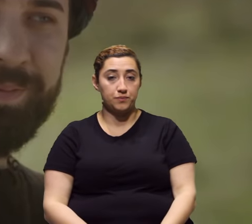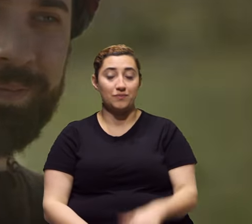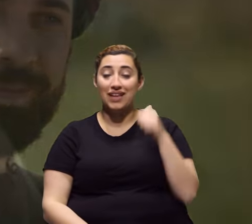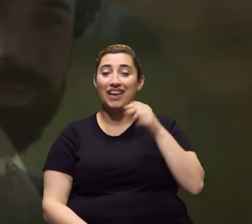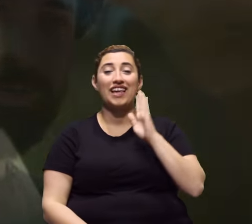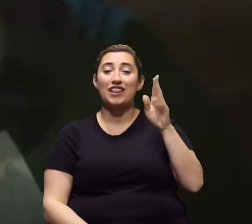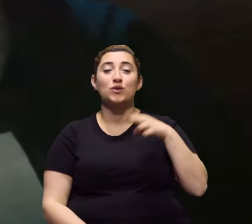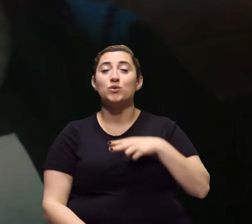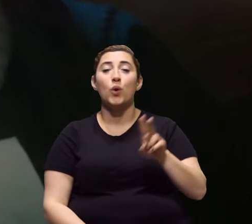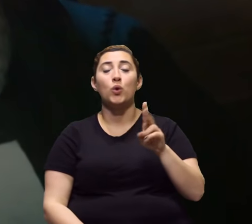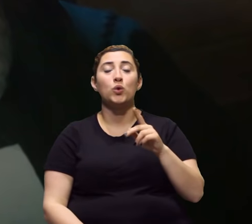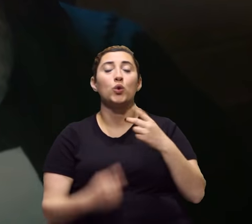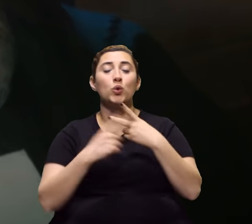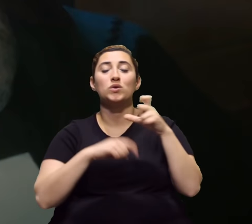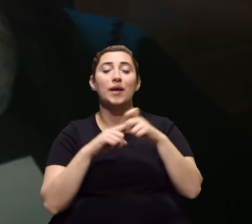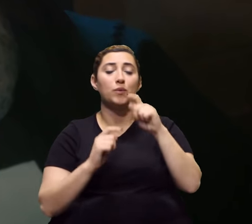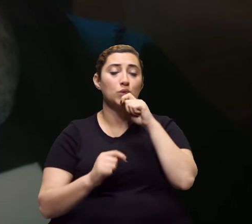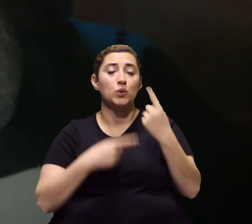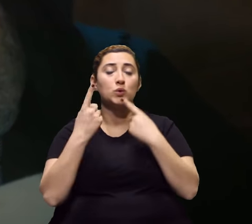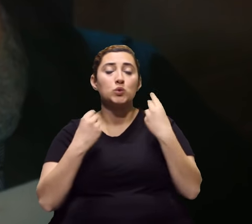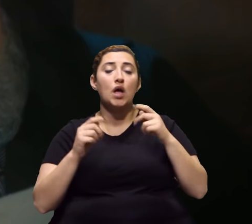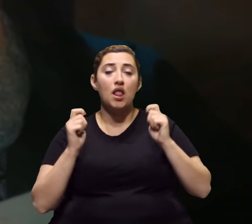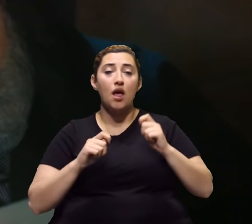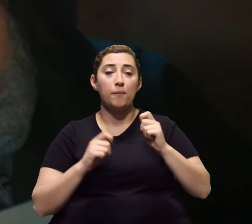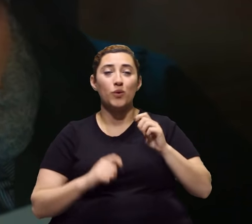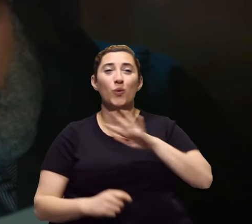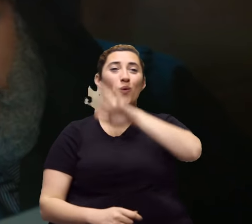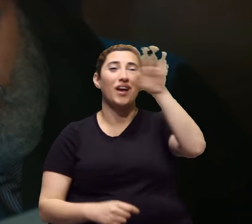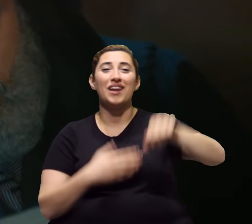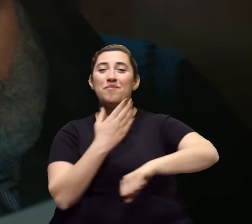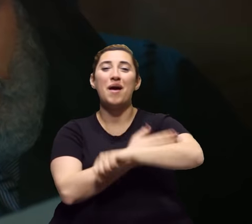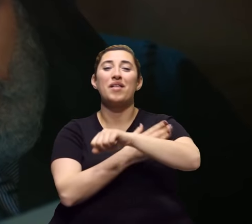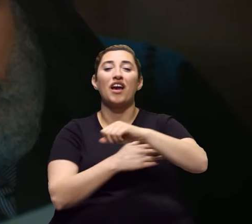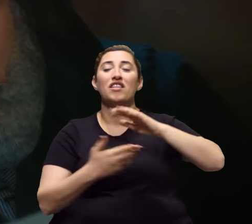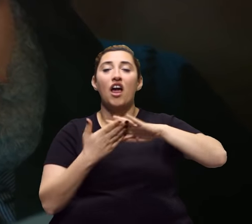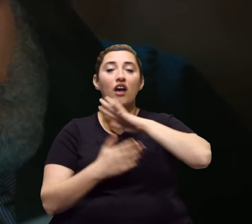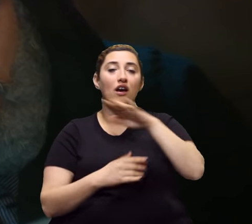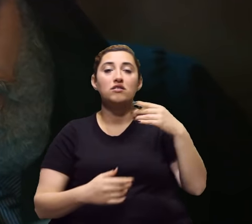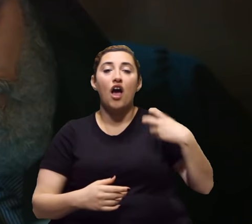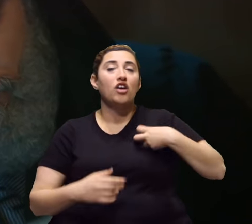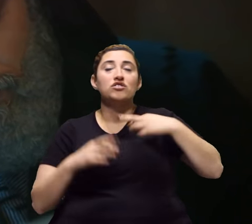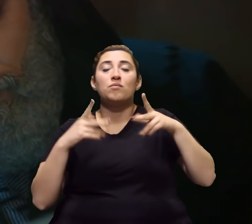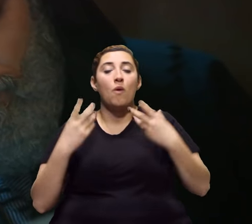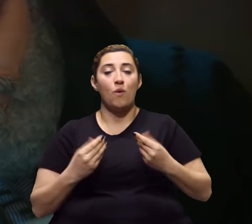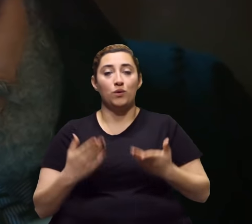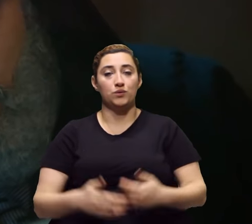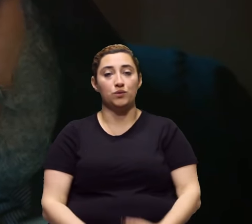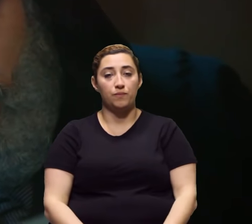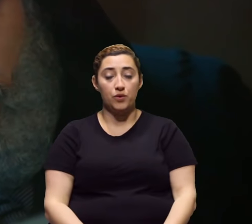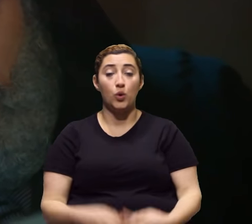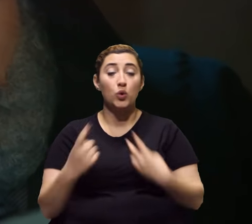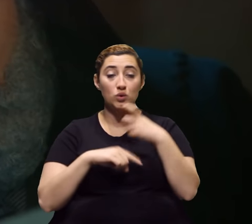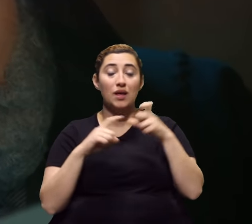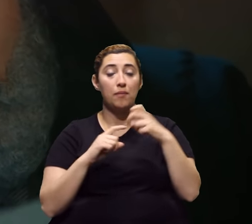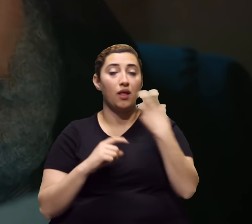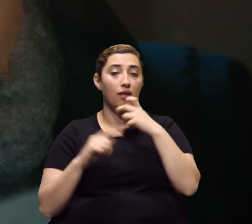Dönüş yolunda sözü bal eyledi Yunus Emre. Yukarı illerin canları dahi mest olup şevke geldiler. Yunus